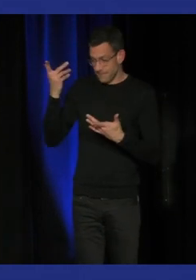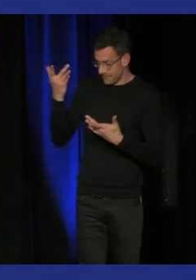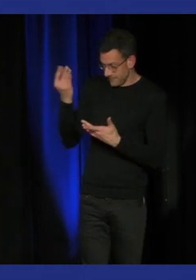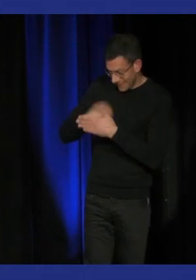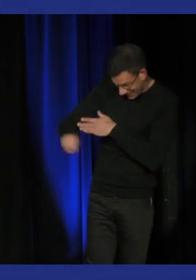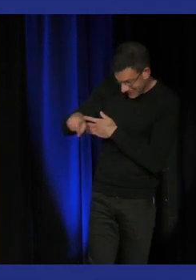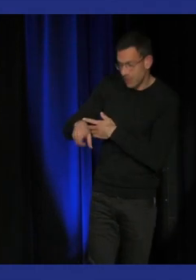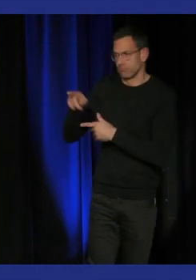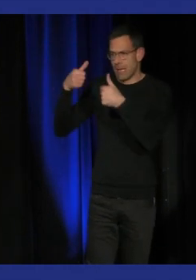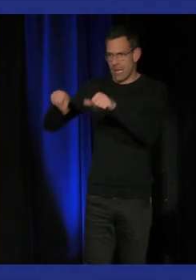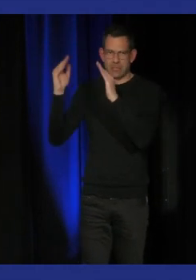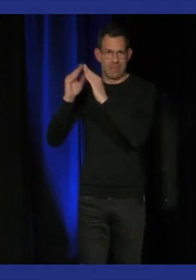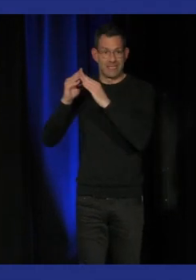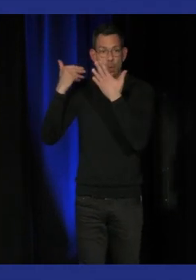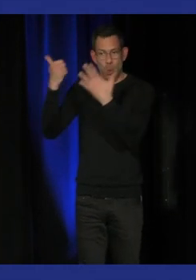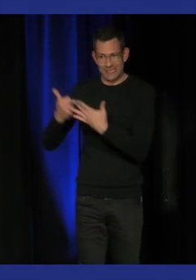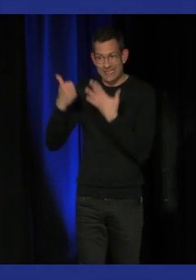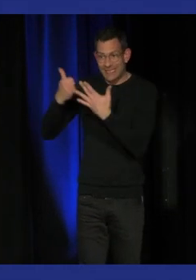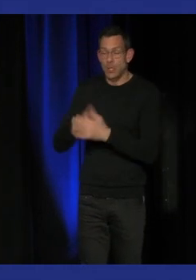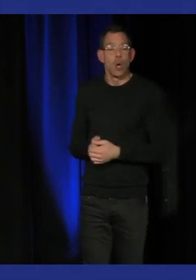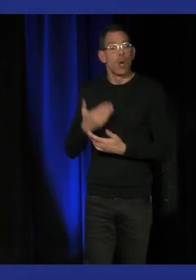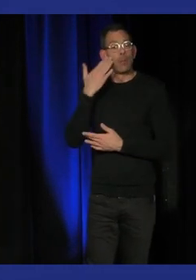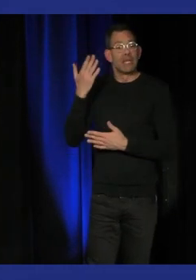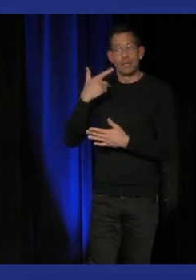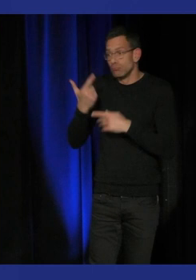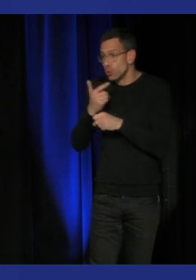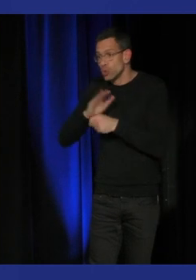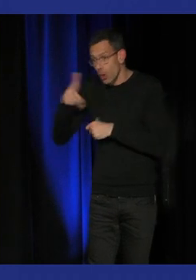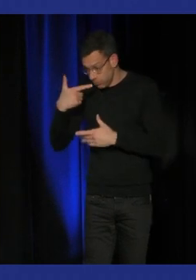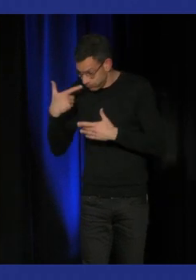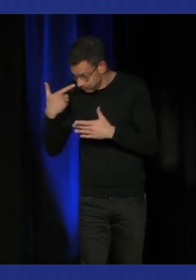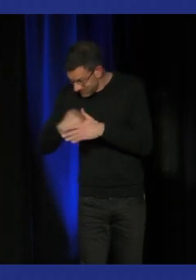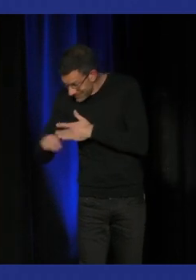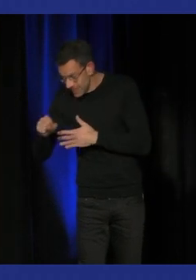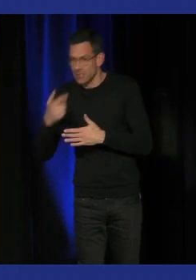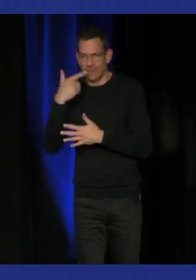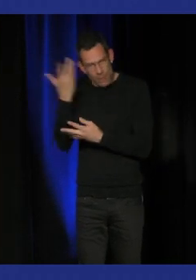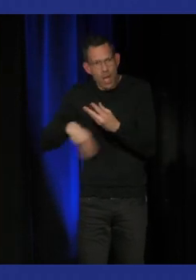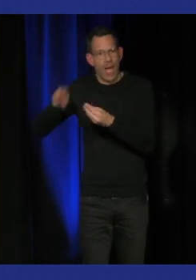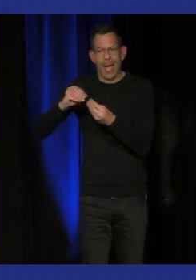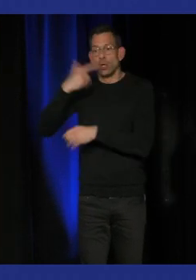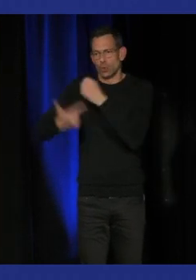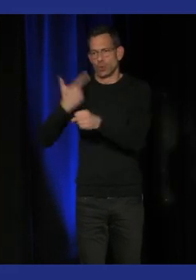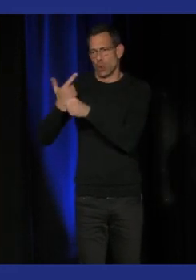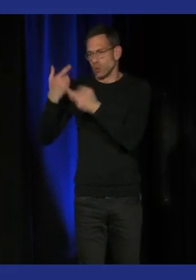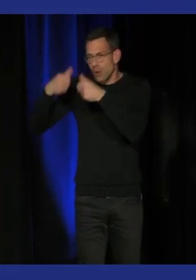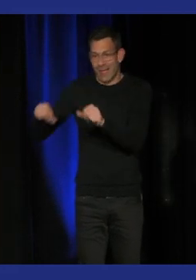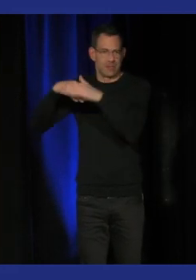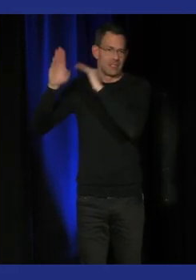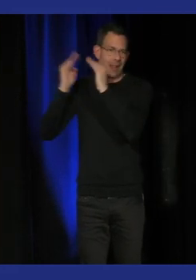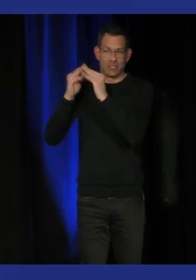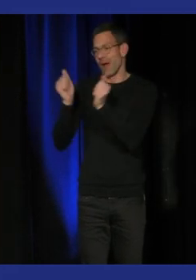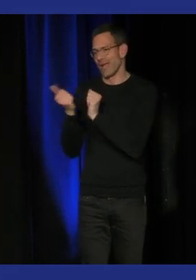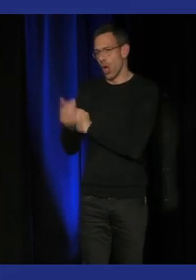enfant naît. Et puis, s'il y a un deuxième enfant qui naît 2 ans plus tard, ben, ça lui rajoute 2 ans de plus à la maison avec les